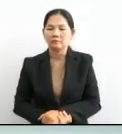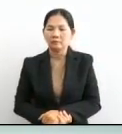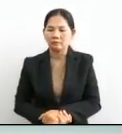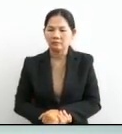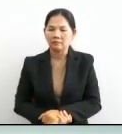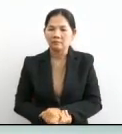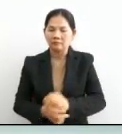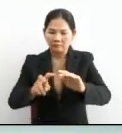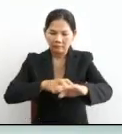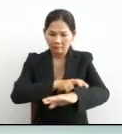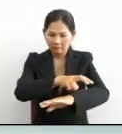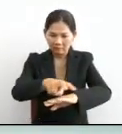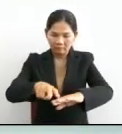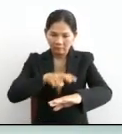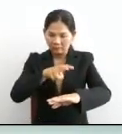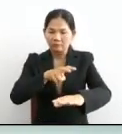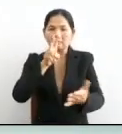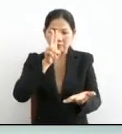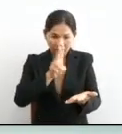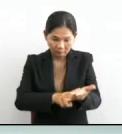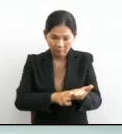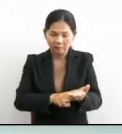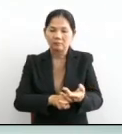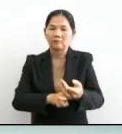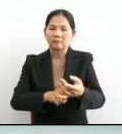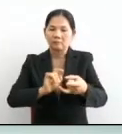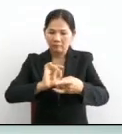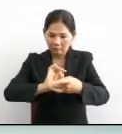đàm bấy rẽ xa tục đầm lòng mì